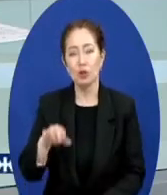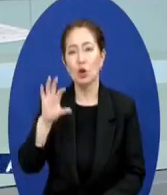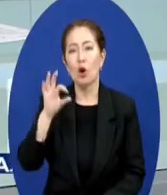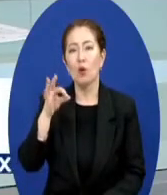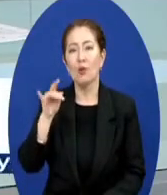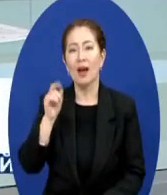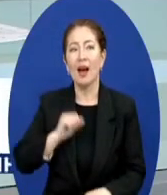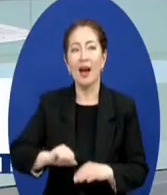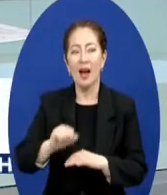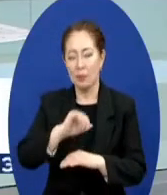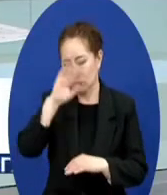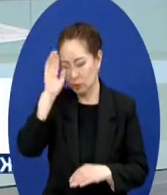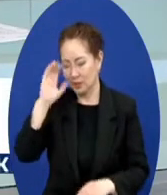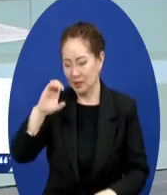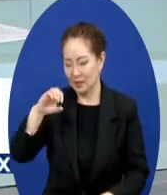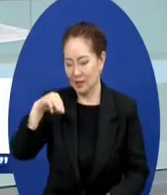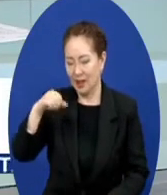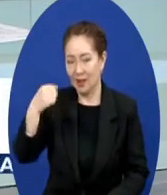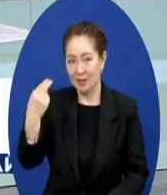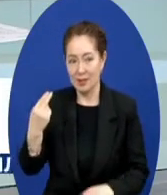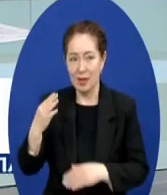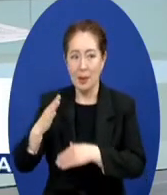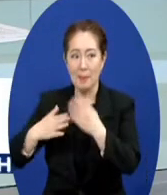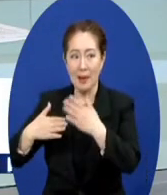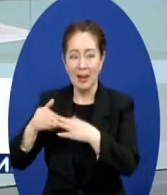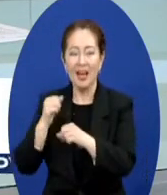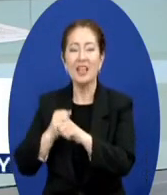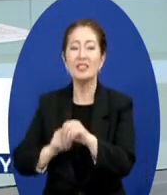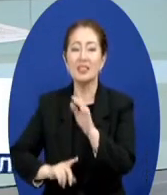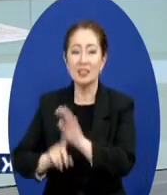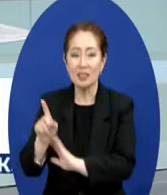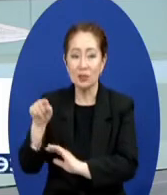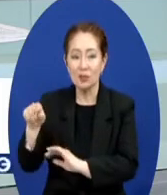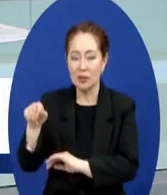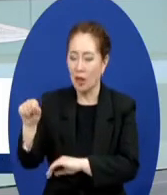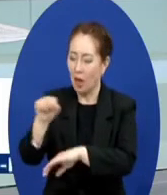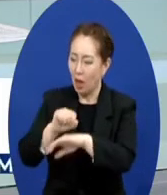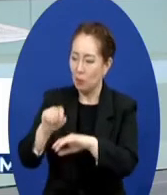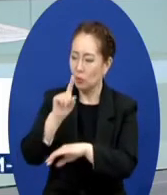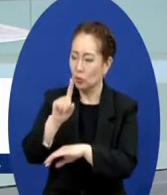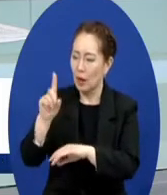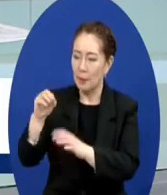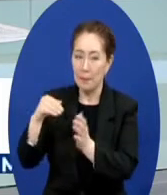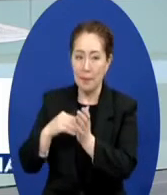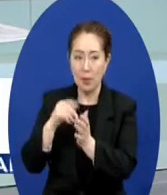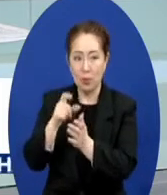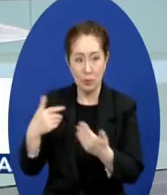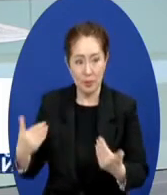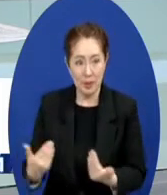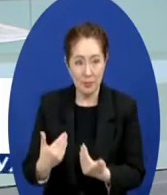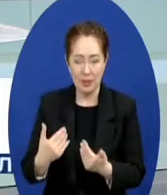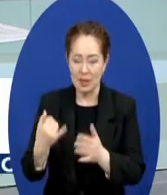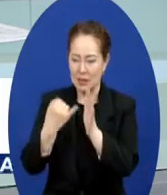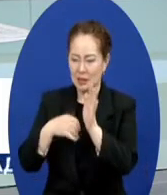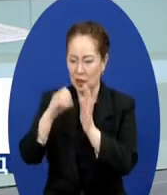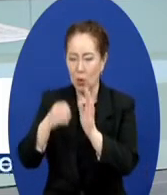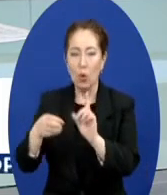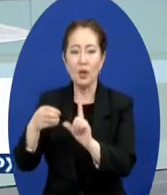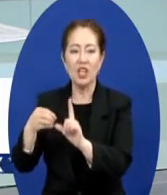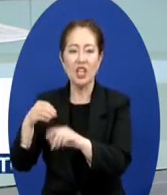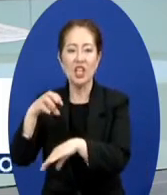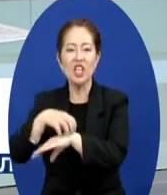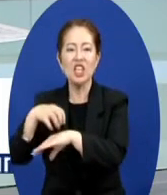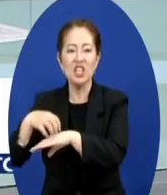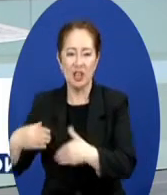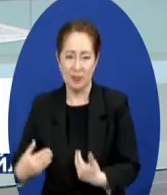За мөн өнөөдөр Өвөрхангай аймагт улааны станц барих ажлыг эхлүүллээ. За тус аймаг 110,000 орчим хүн амтаа нийт хүн амынхын 60 орчим хувь нь гэр хорооллолт